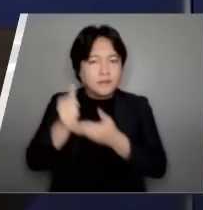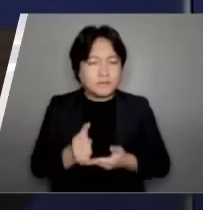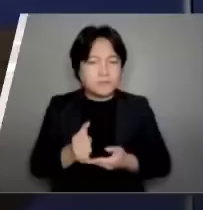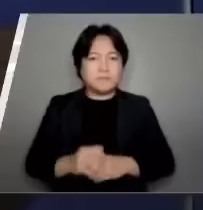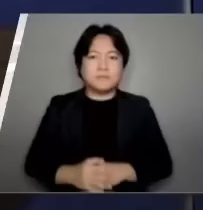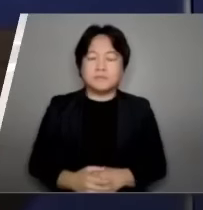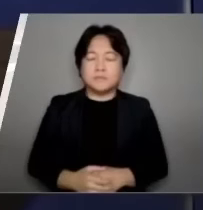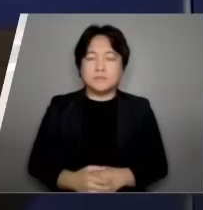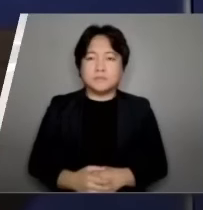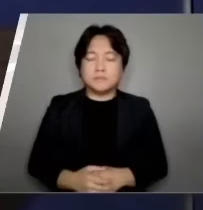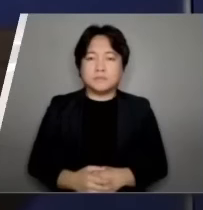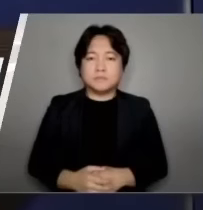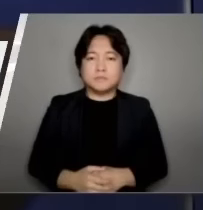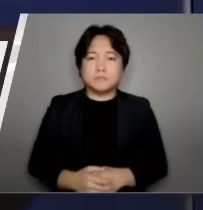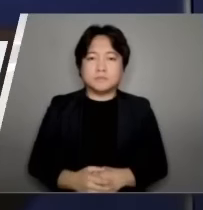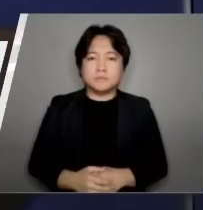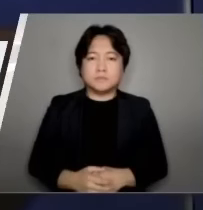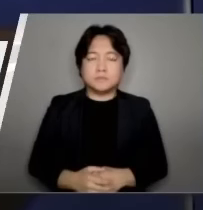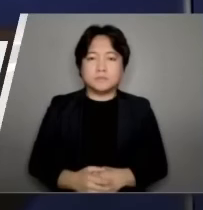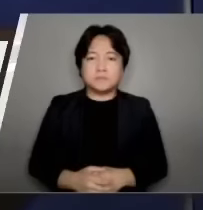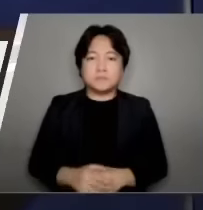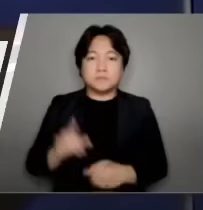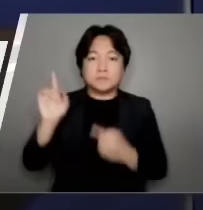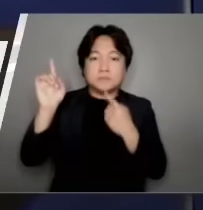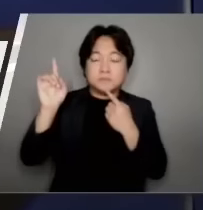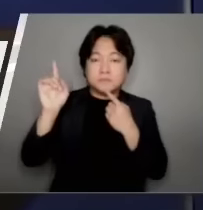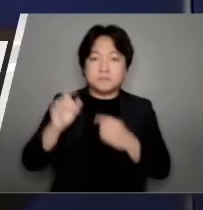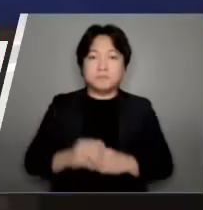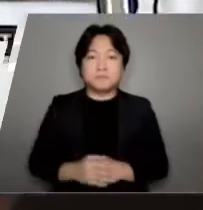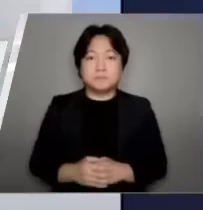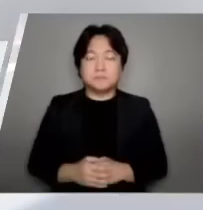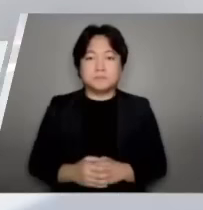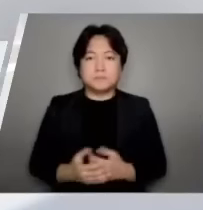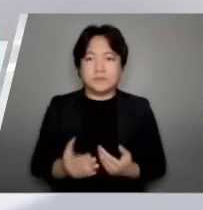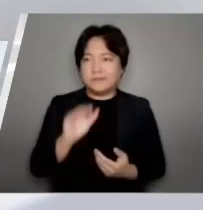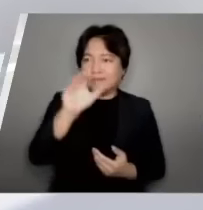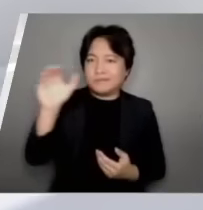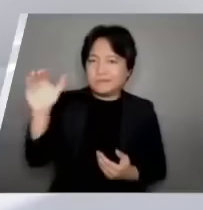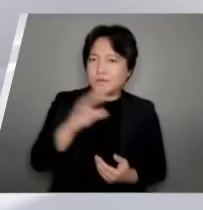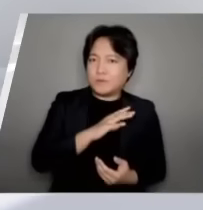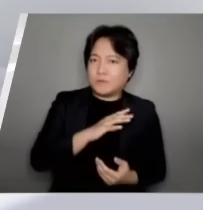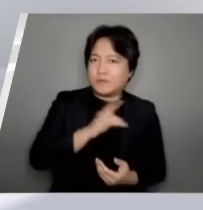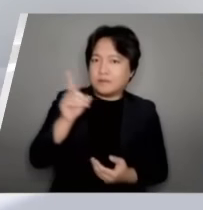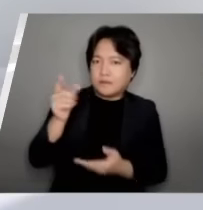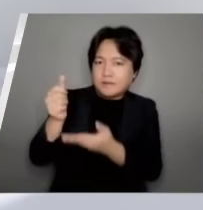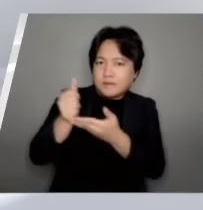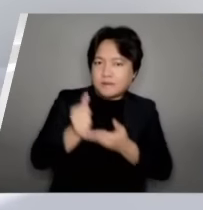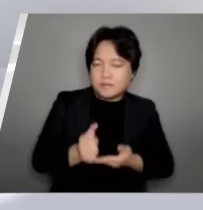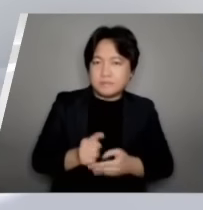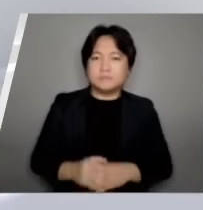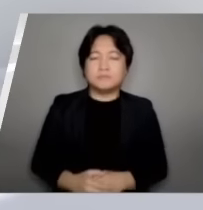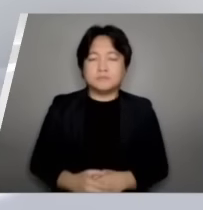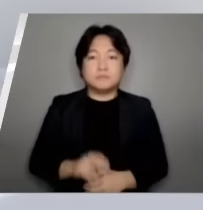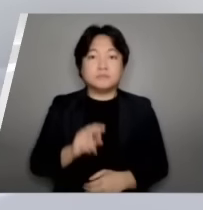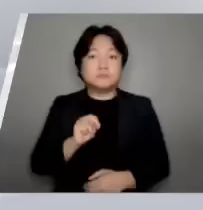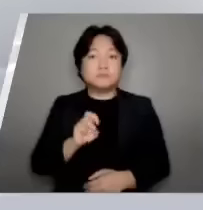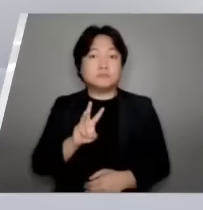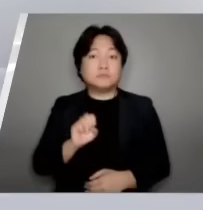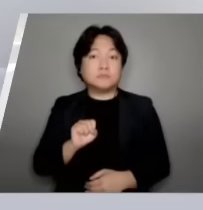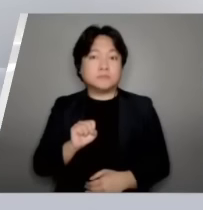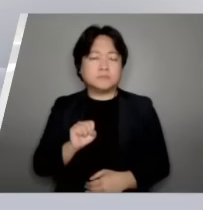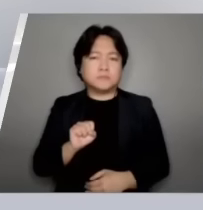table. Once finalized, this will be submitted for approval. Tinanong namin ukol dito ang US Embassy. Ayon